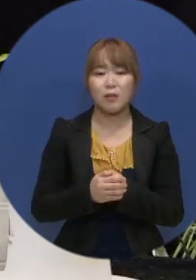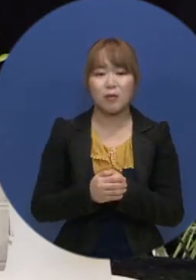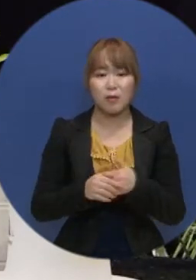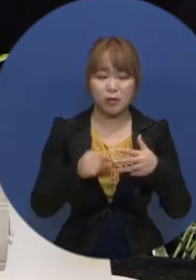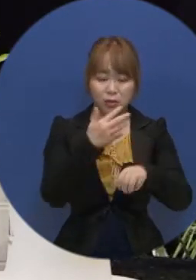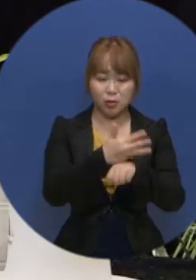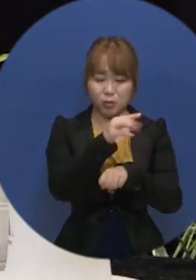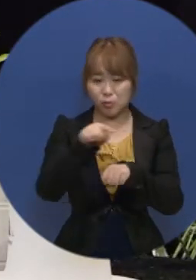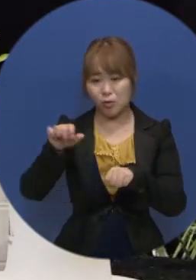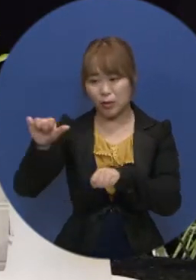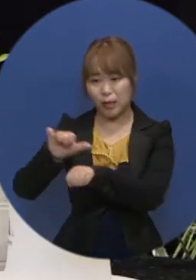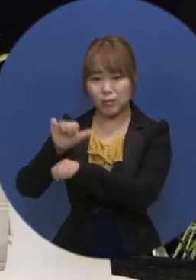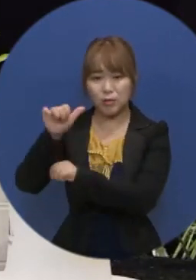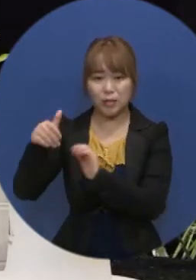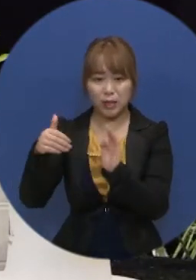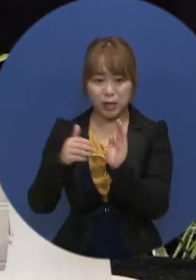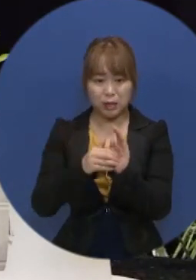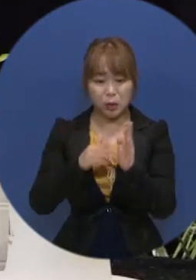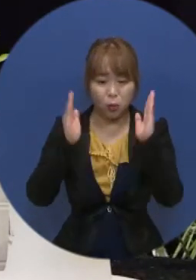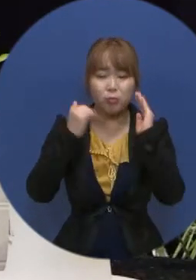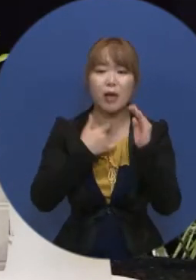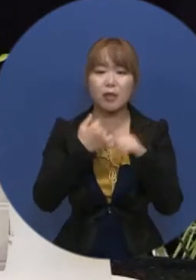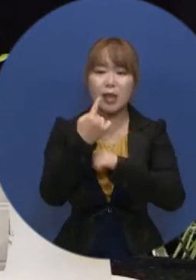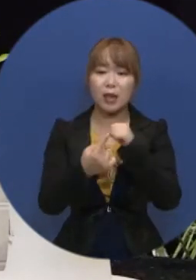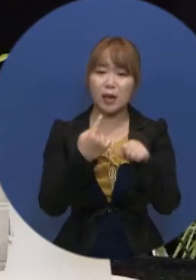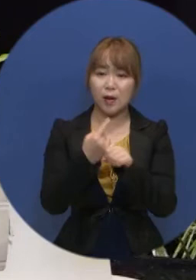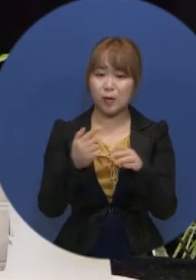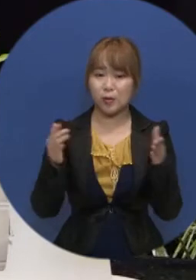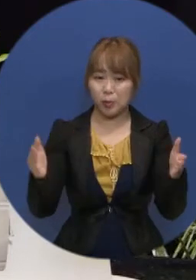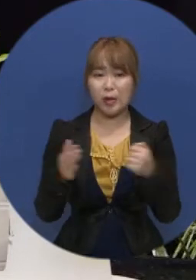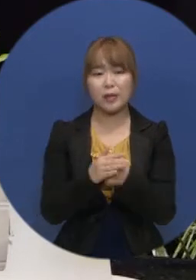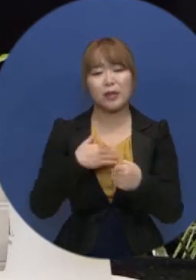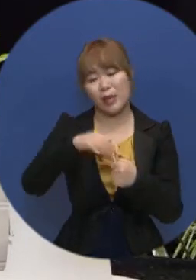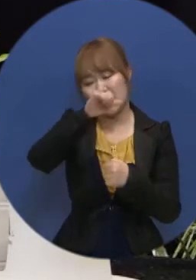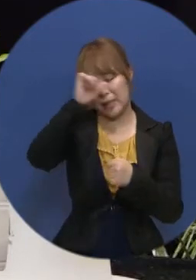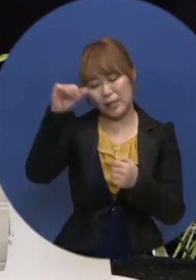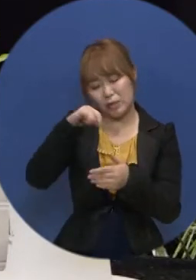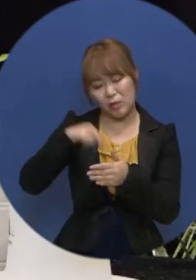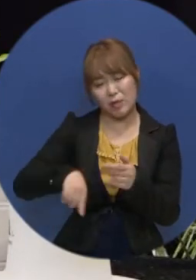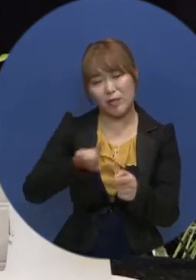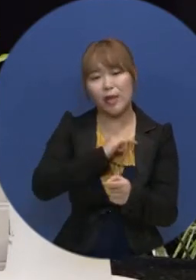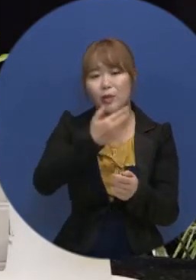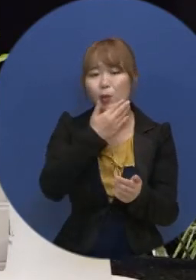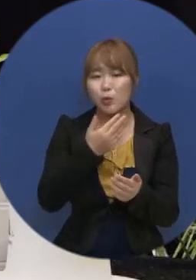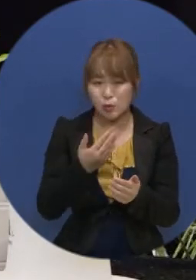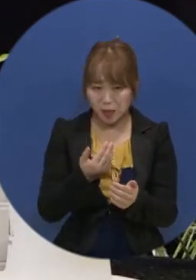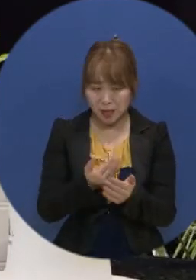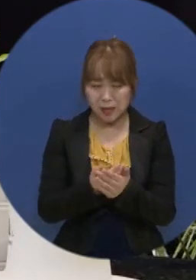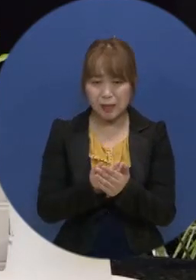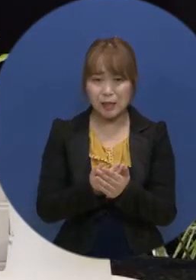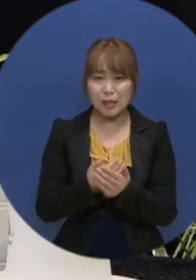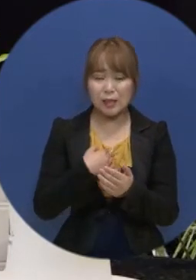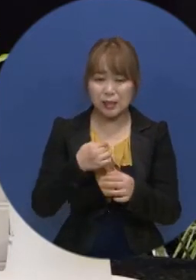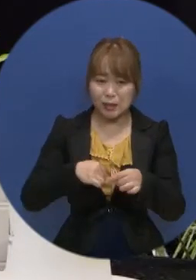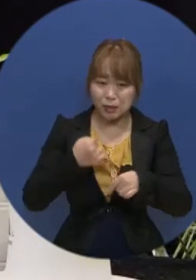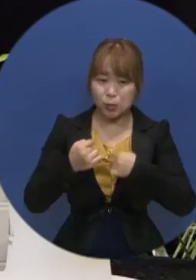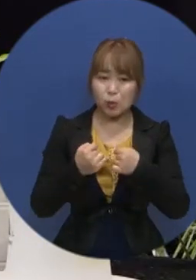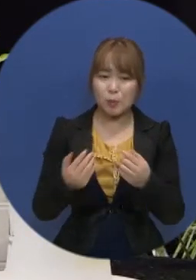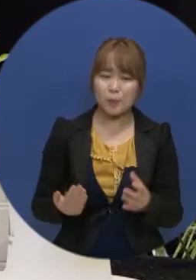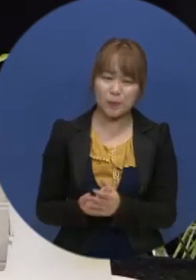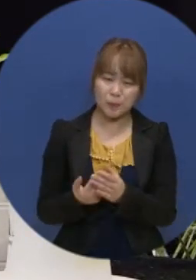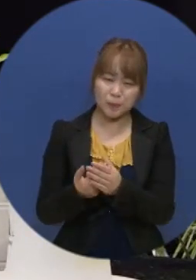8시부터 5시까지 네네. 공부한 1년이 네네. 저 인생에서 가장 그 소중한 네네. 그 자기